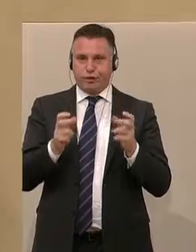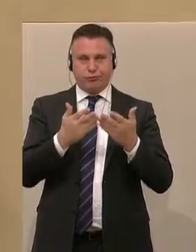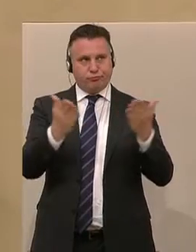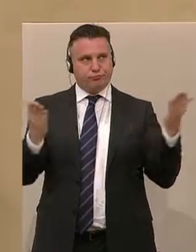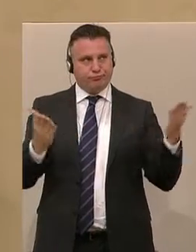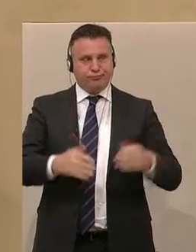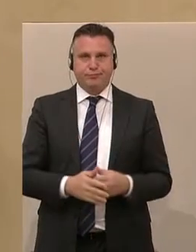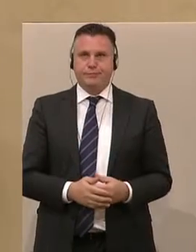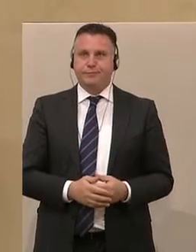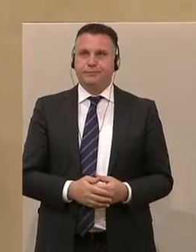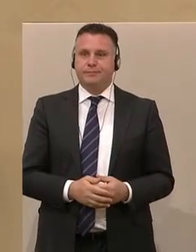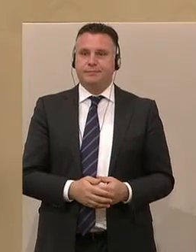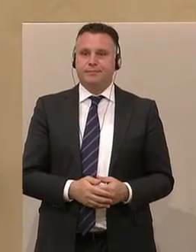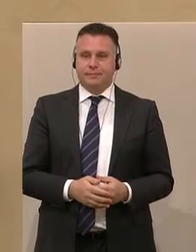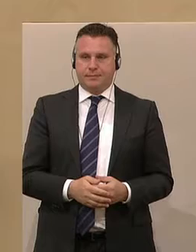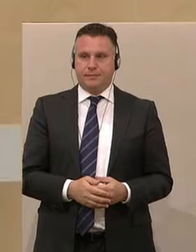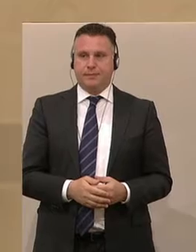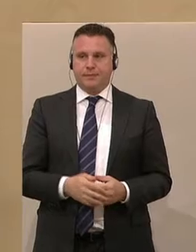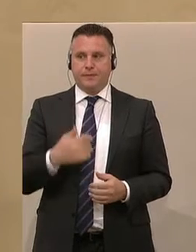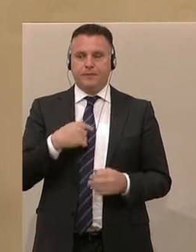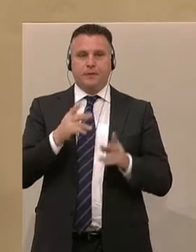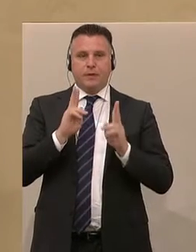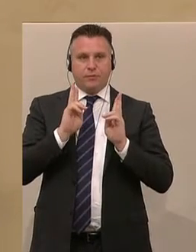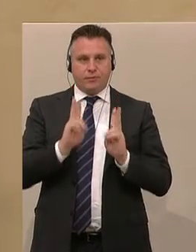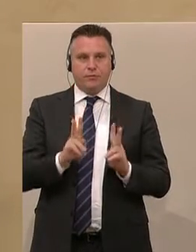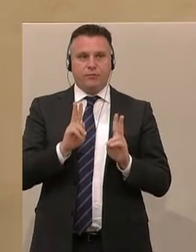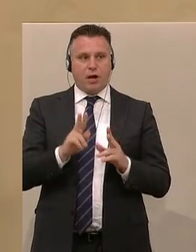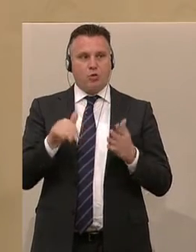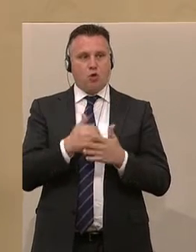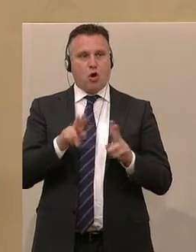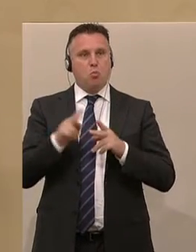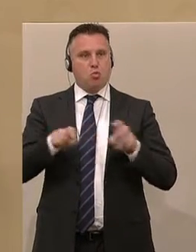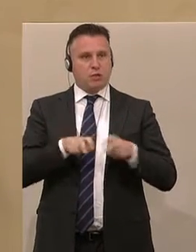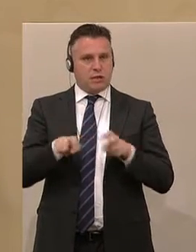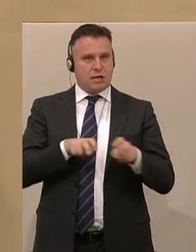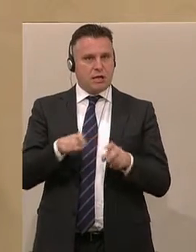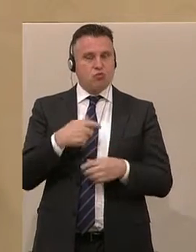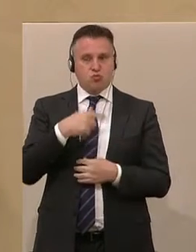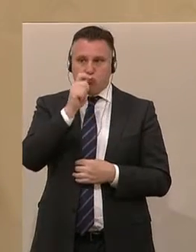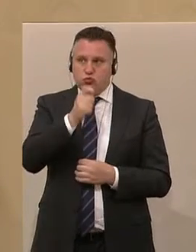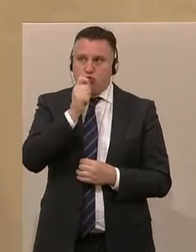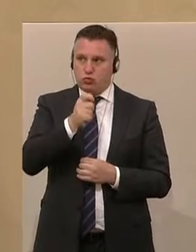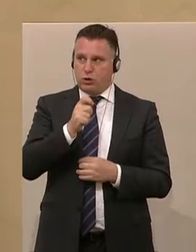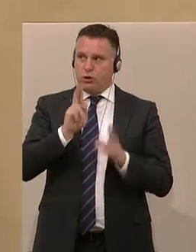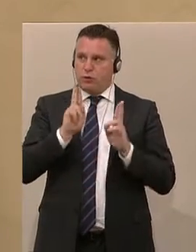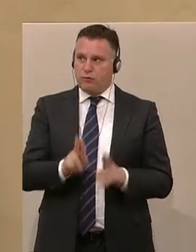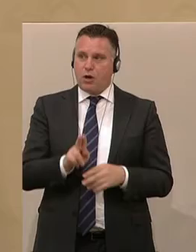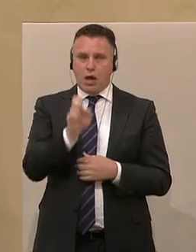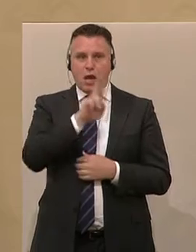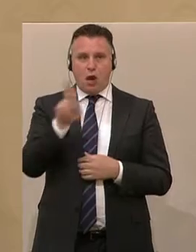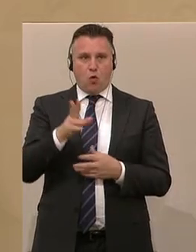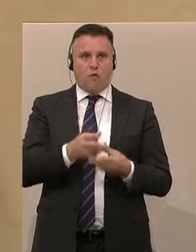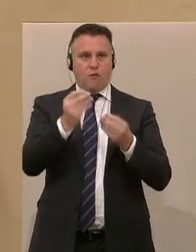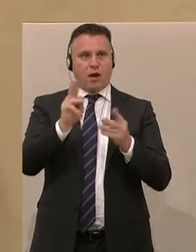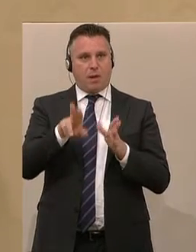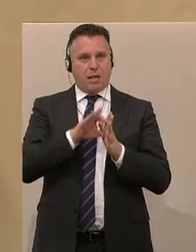Haus. Einmal ein sehr großes Kompliment an die neue Bundesregierung. Sie hat es geschafft, die EU-Vergaberichtlinien